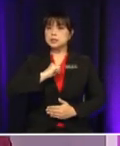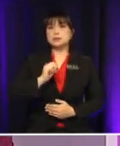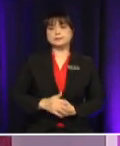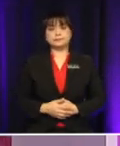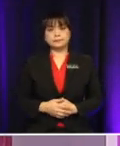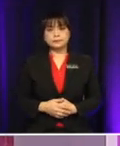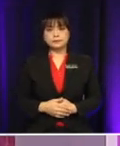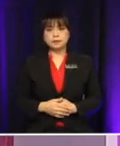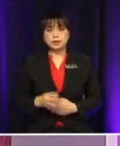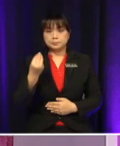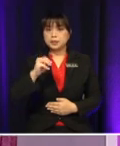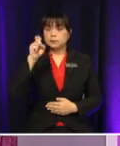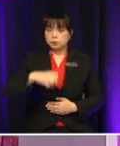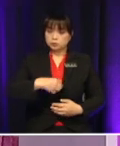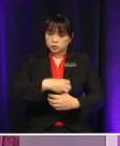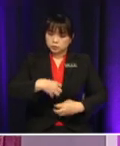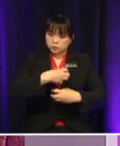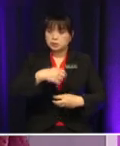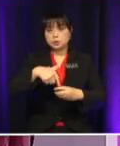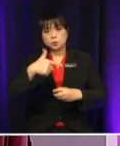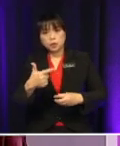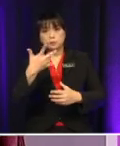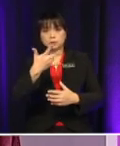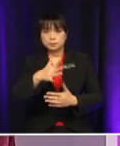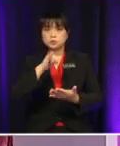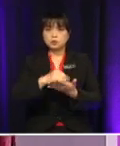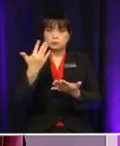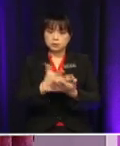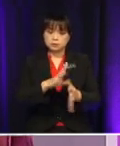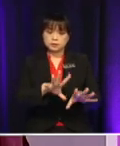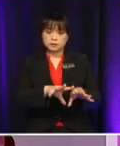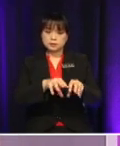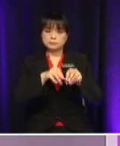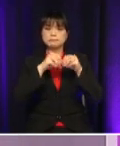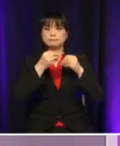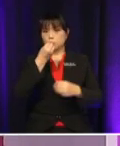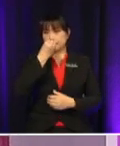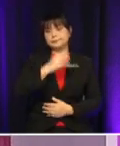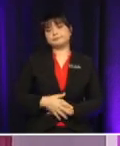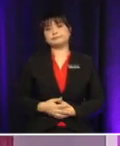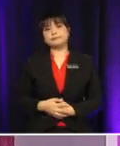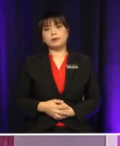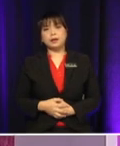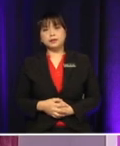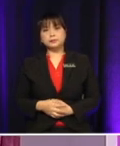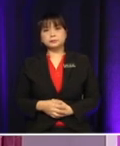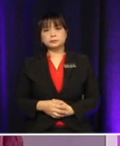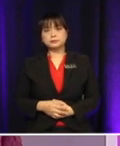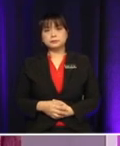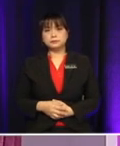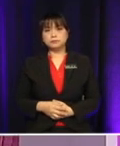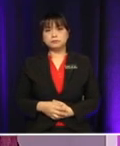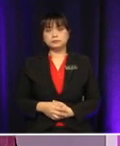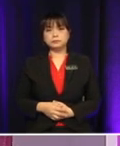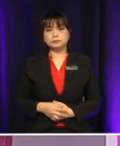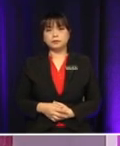dan meresapnya ke dalam Badan mereka itu yang mereka berkata di luar HIV Oke sumber berikut kalau